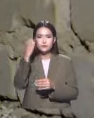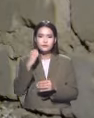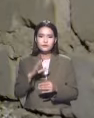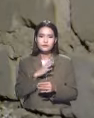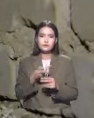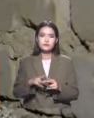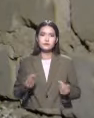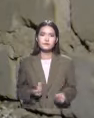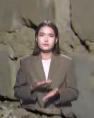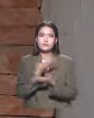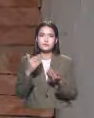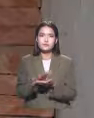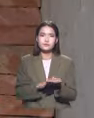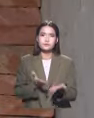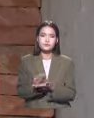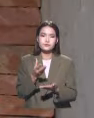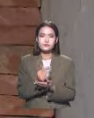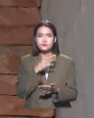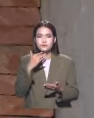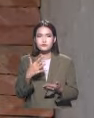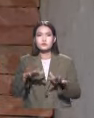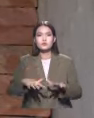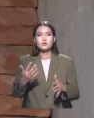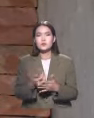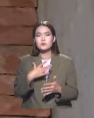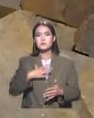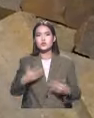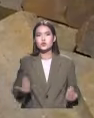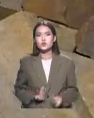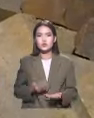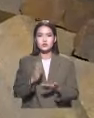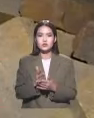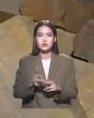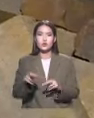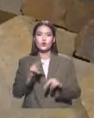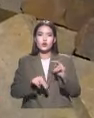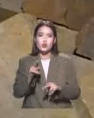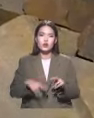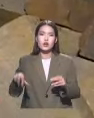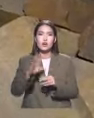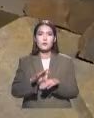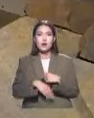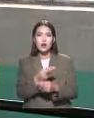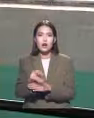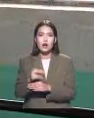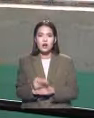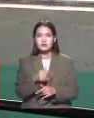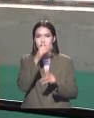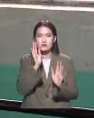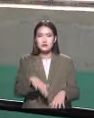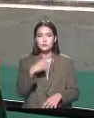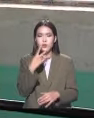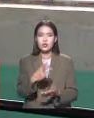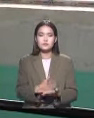жоқ, тұрғындар өздері ақша жинап, керек заттарды сатып алып, жөндемекші болыпты. Бірақ құрылысшылар басында келісім беріп, кейін тұрақ ашатын көрінеді.